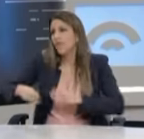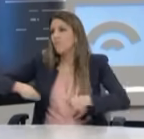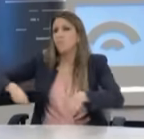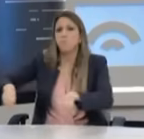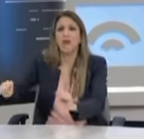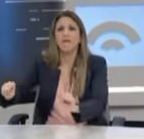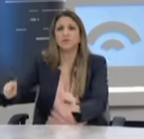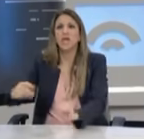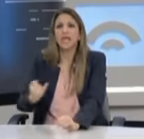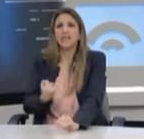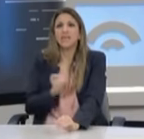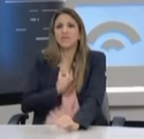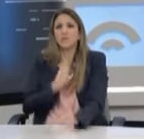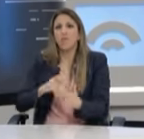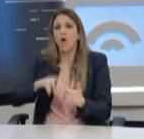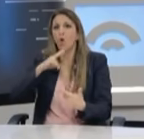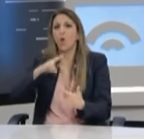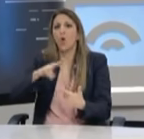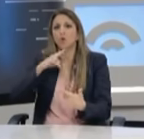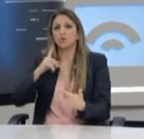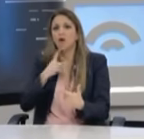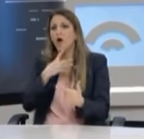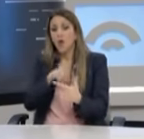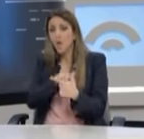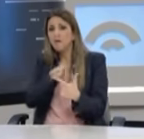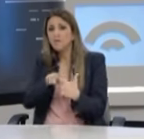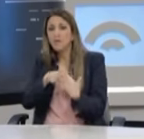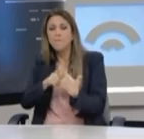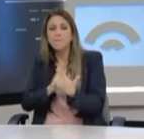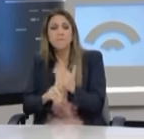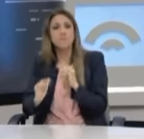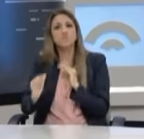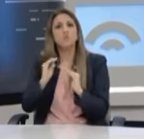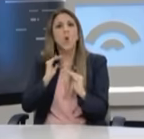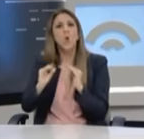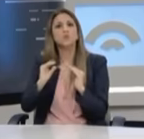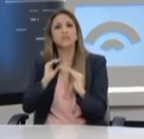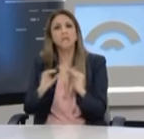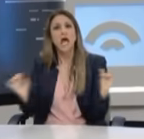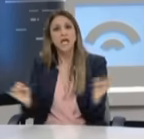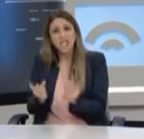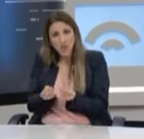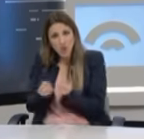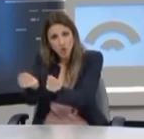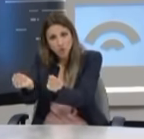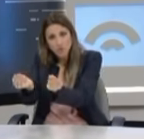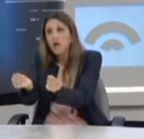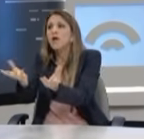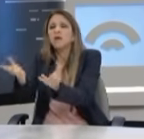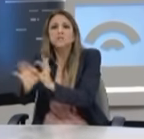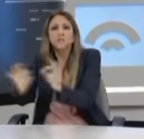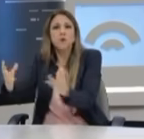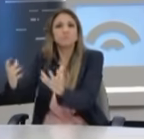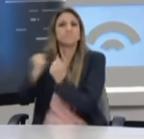πόδια, στην ταυτότητα και στη γλώσσα, στηρίζεται ο κίνδυνος του ελευθερισμού. Και είναι προκλητικό, κύριε